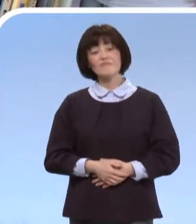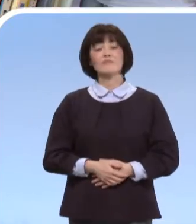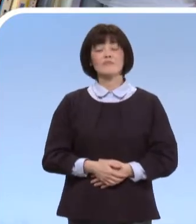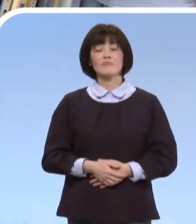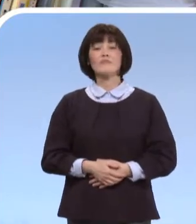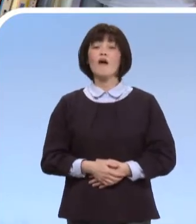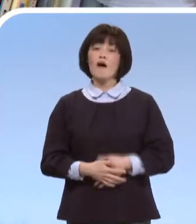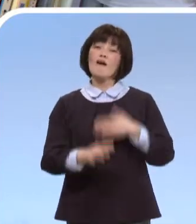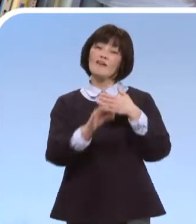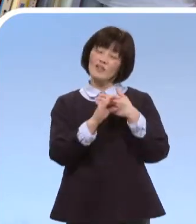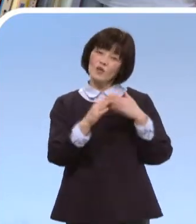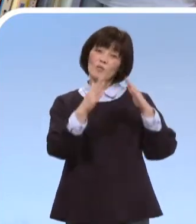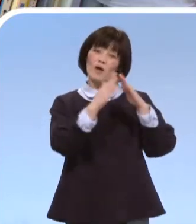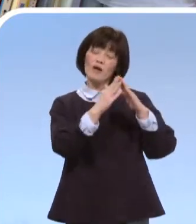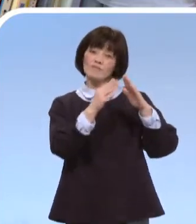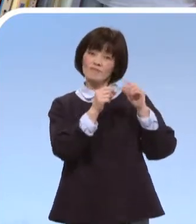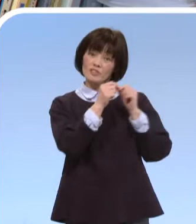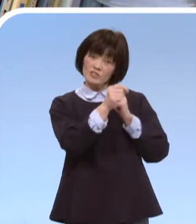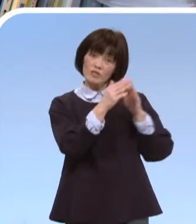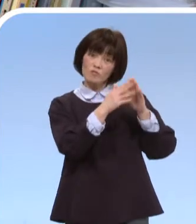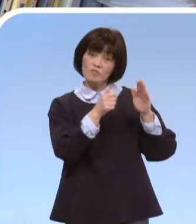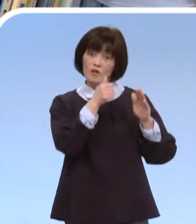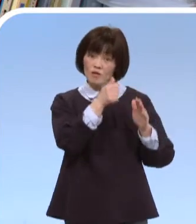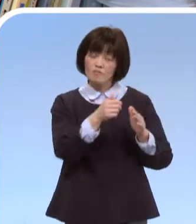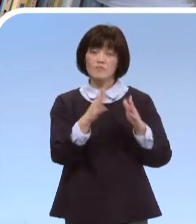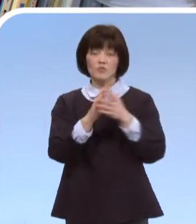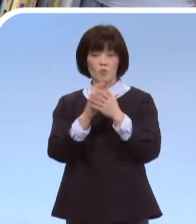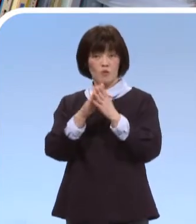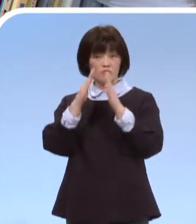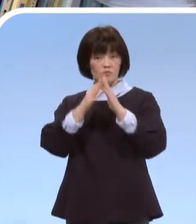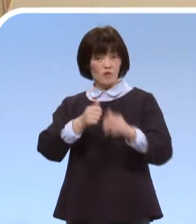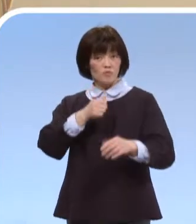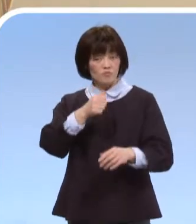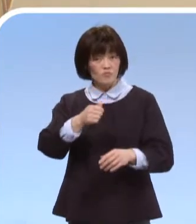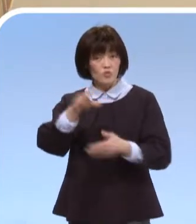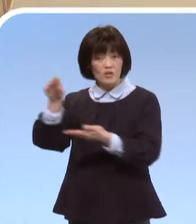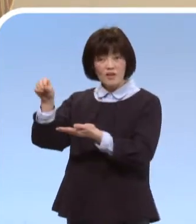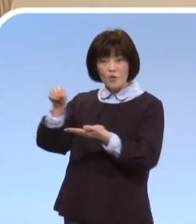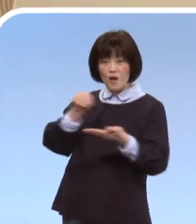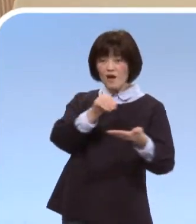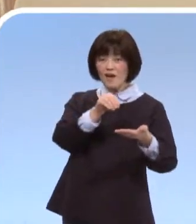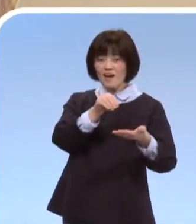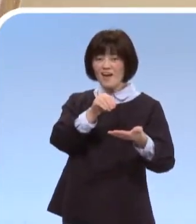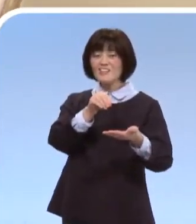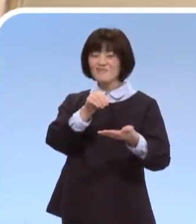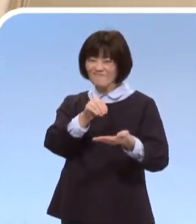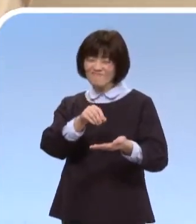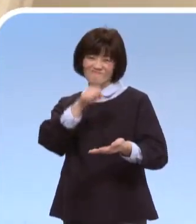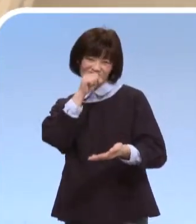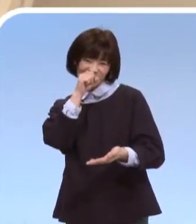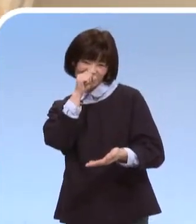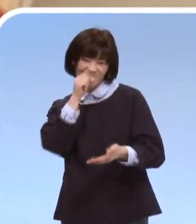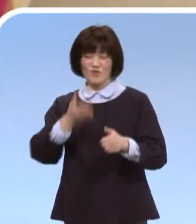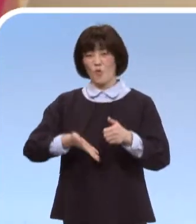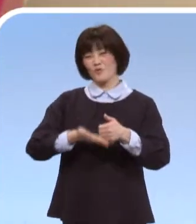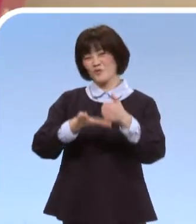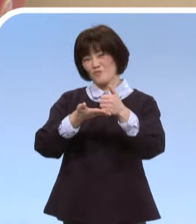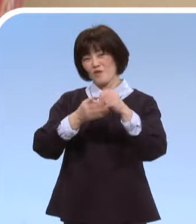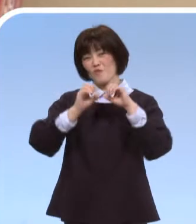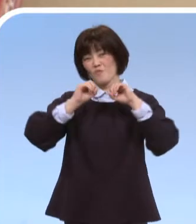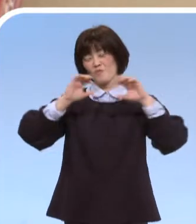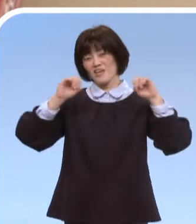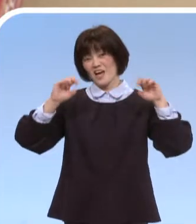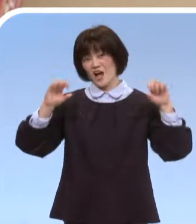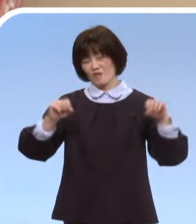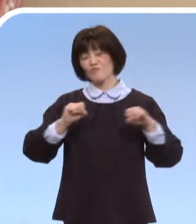ご親戚とかお泊まりのところにちょっと訪問されるときに、お土産等にですね、ご利用いただけたらなという PR 等ですね、